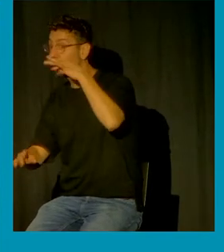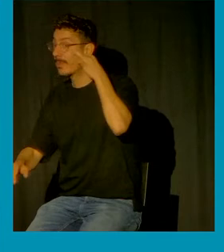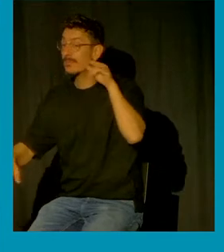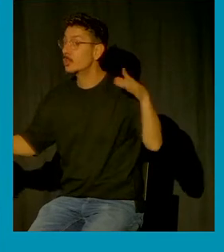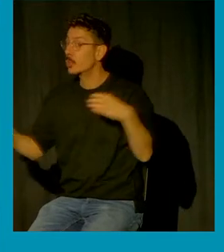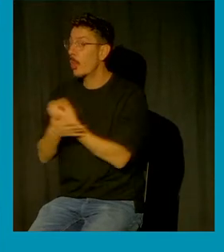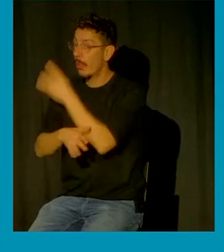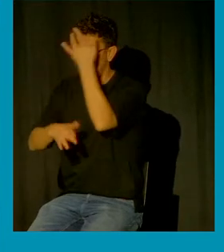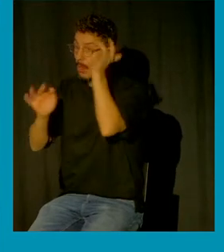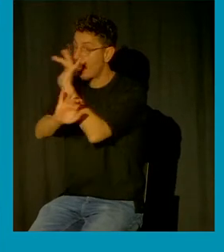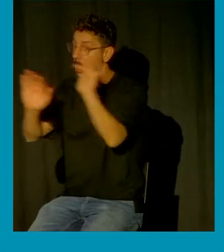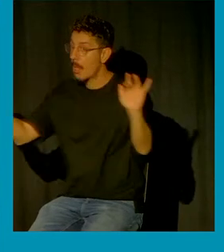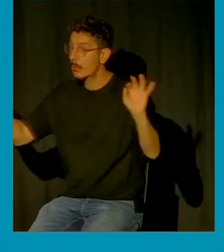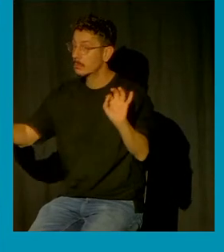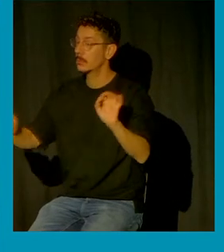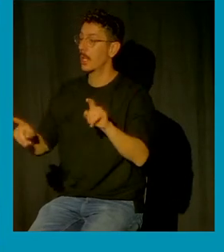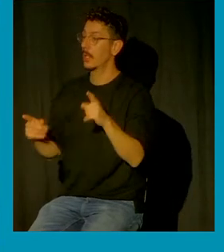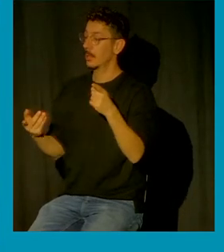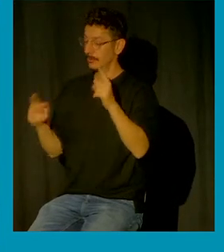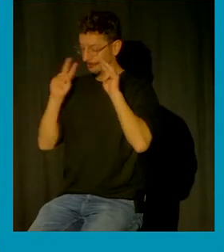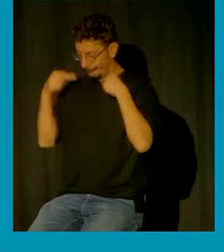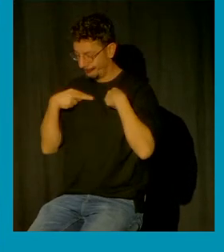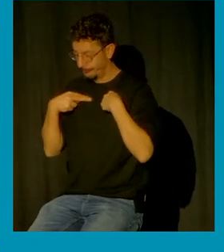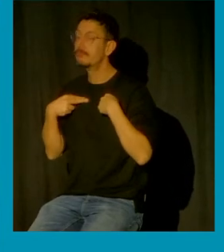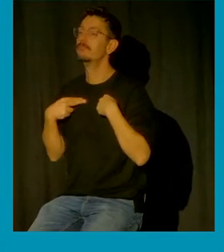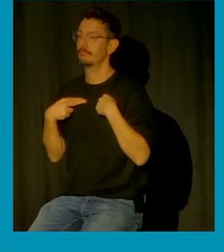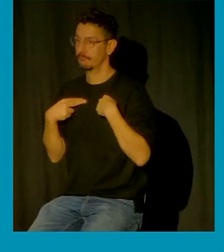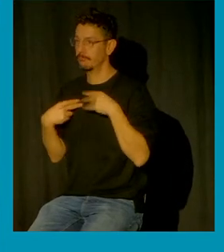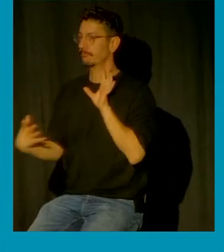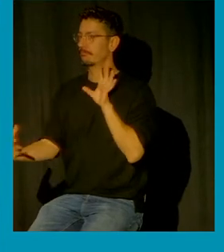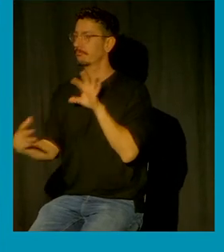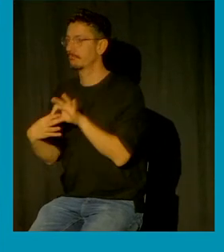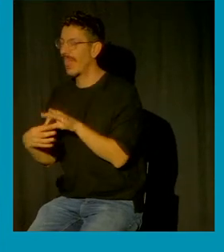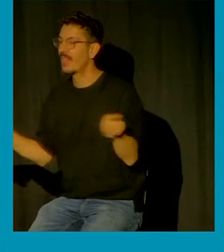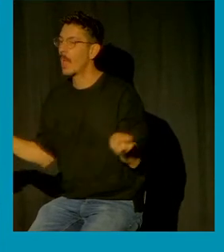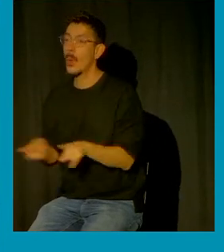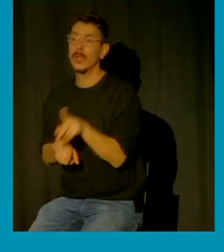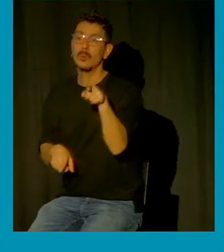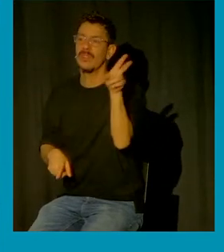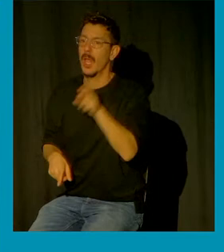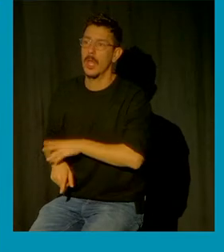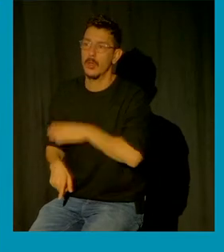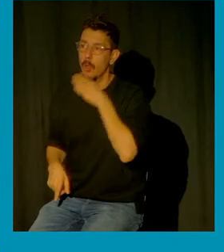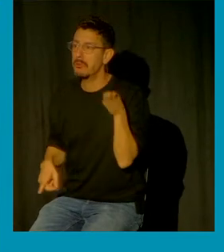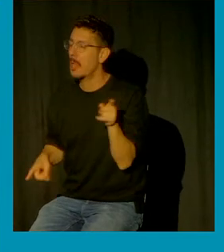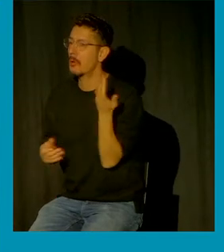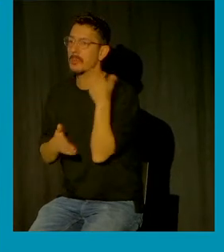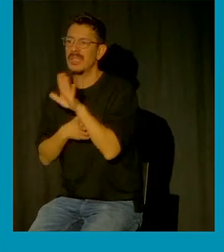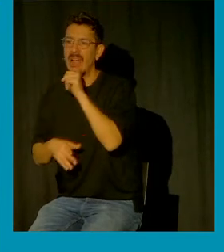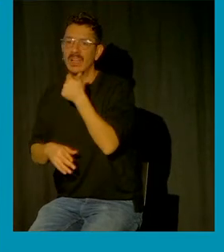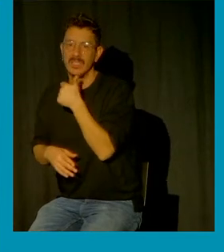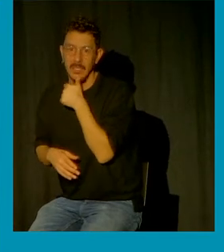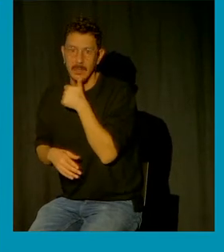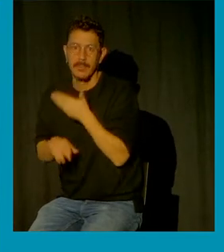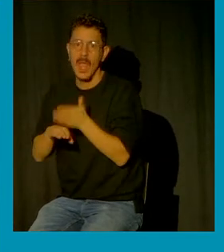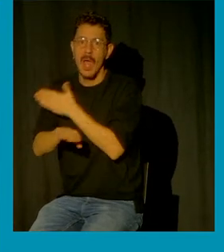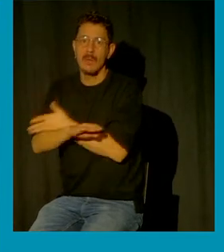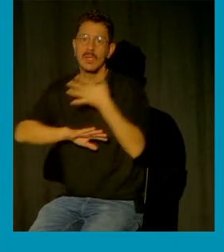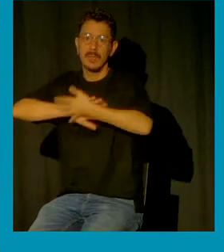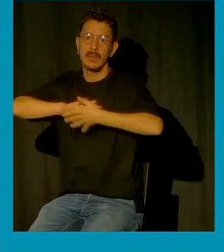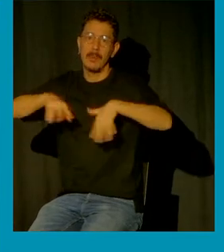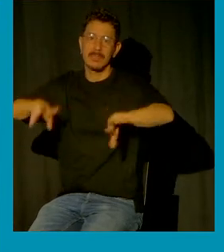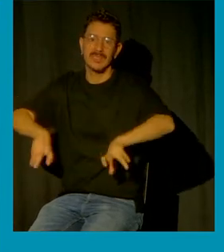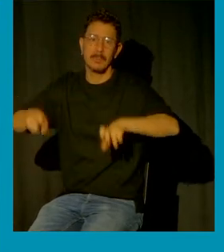qui som de què fem i de qui representem per tant aquí estem parlant d'una abans parlàvem del pes social